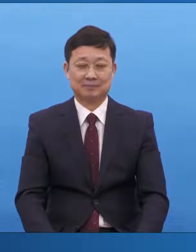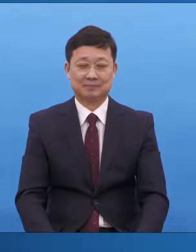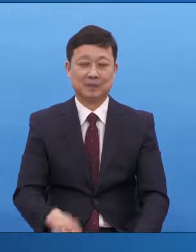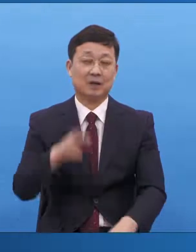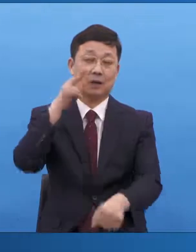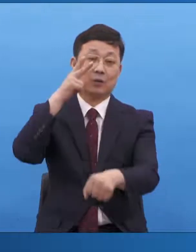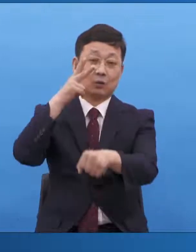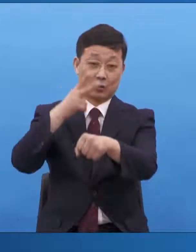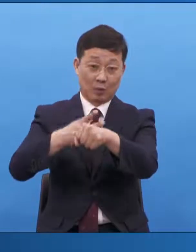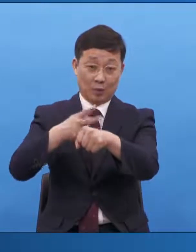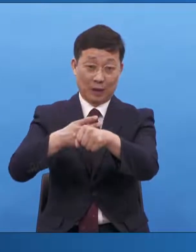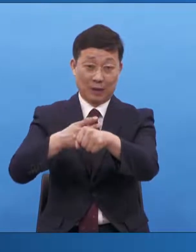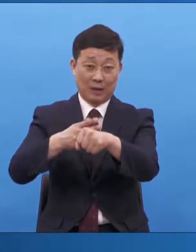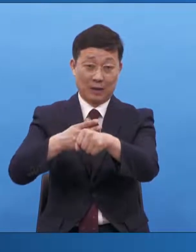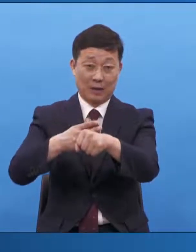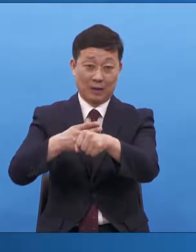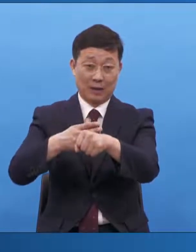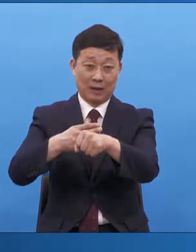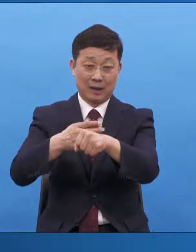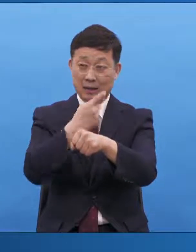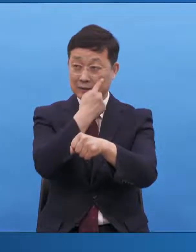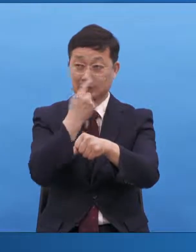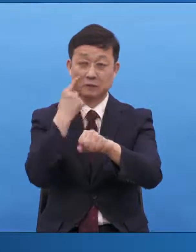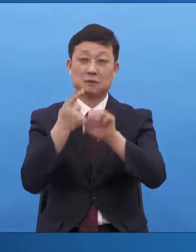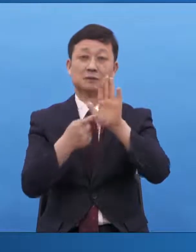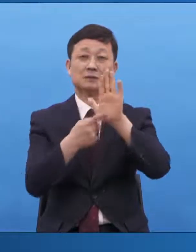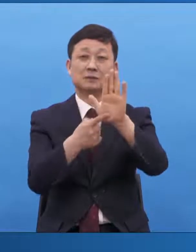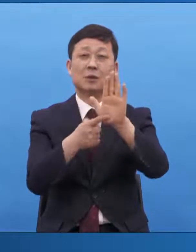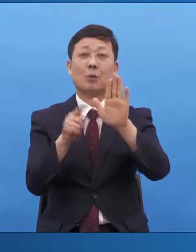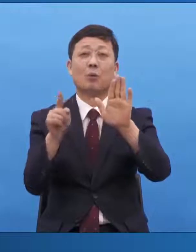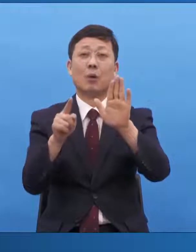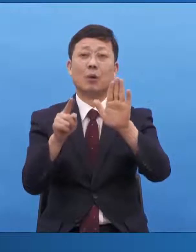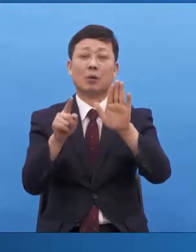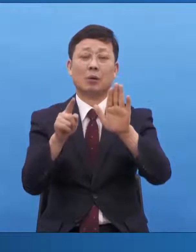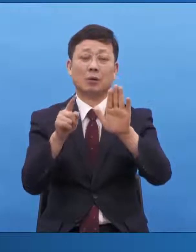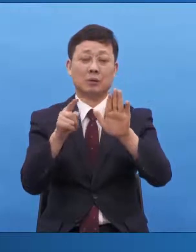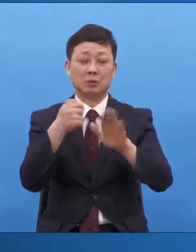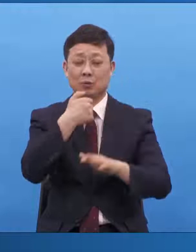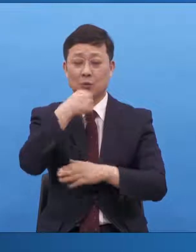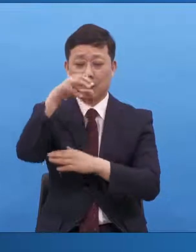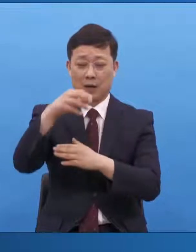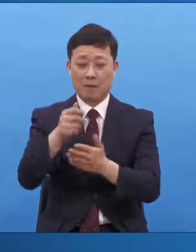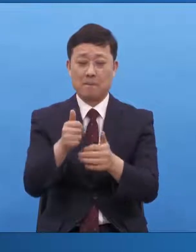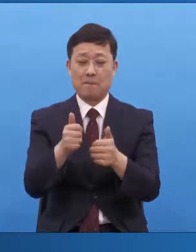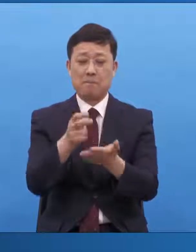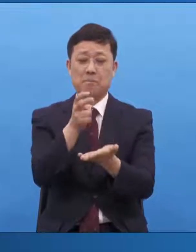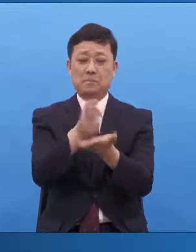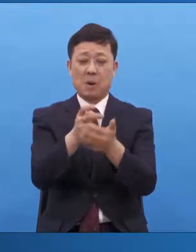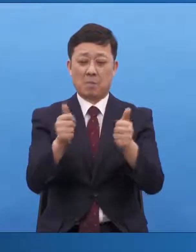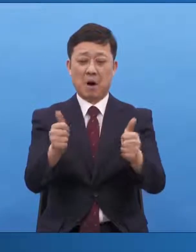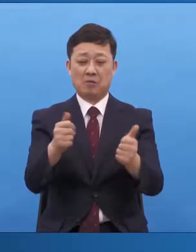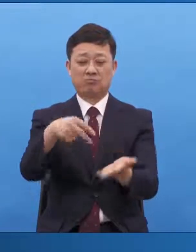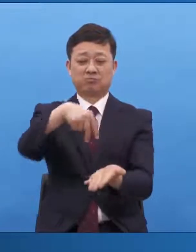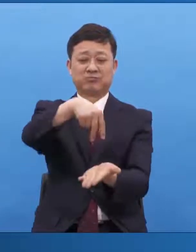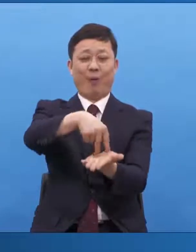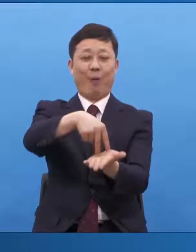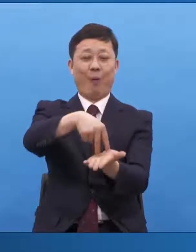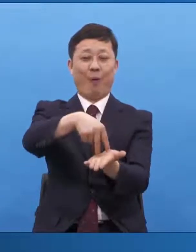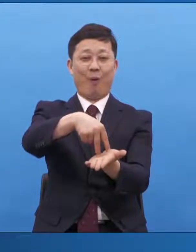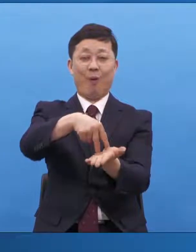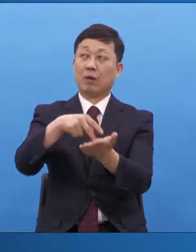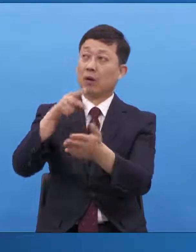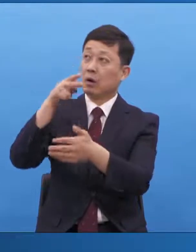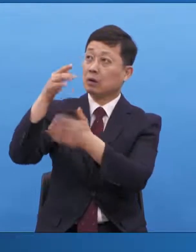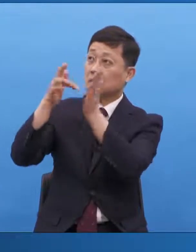법정에서 하나님이 하신 말씀. That when he was standing trial, this is what God 자, said. 바울이 법정에서인데. 바울아 담대라. That Paul was standing on trial